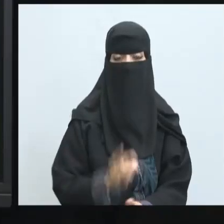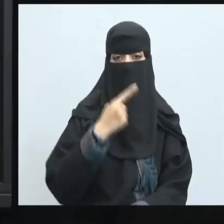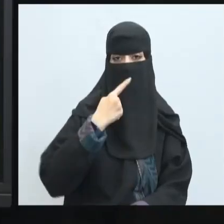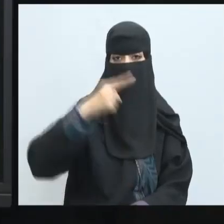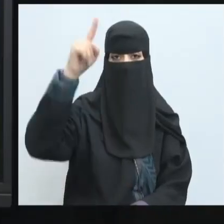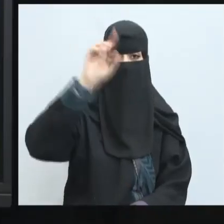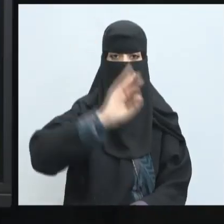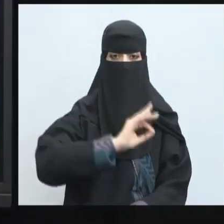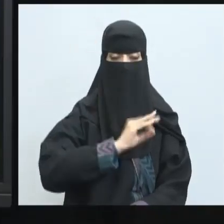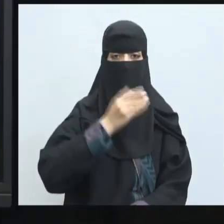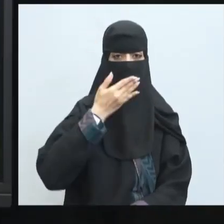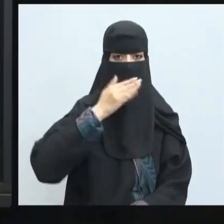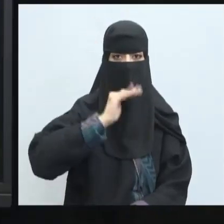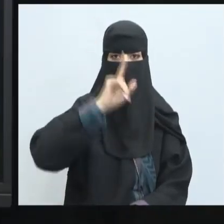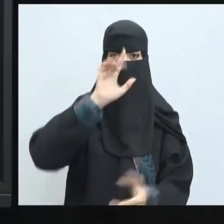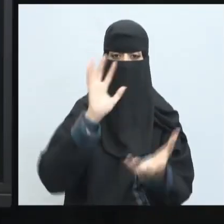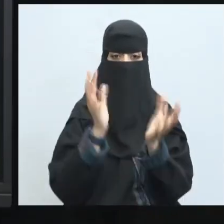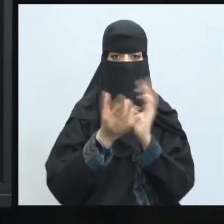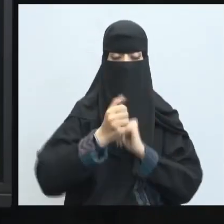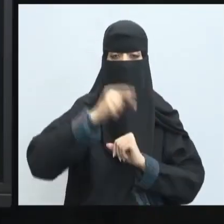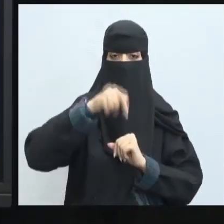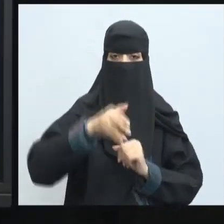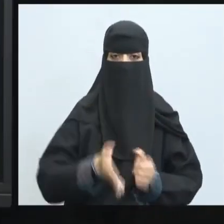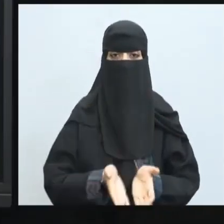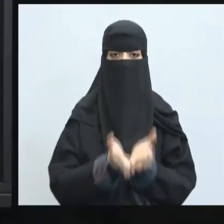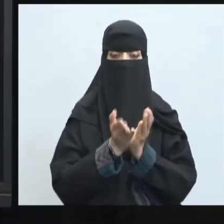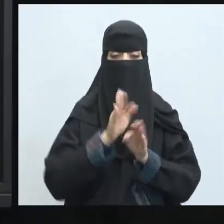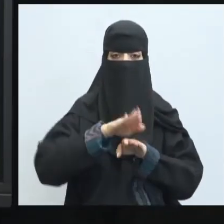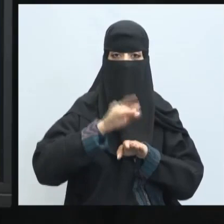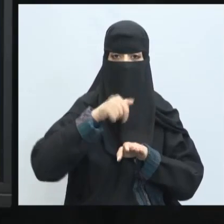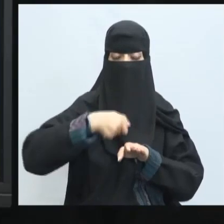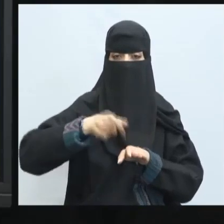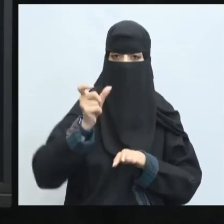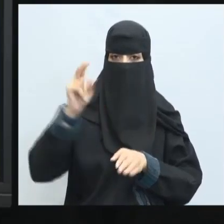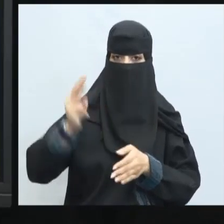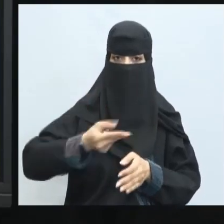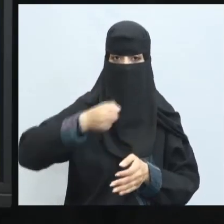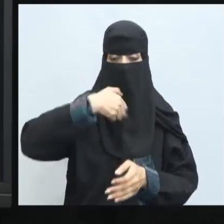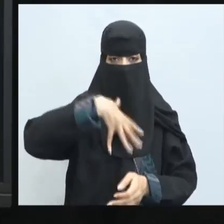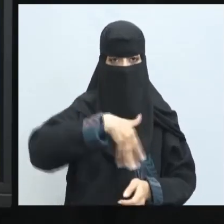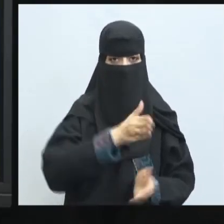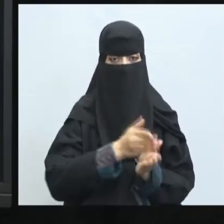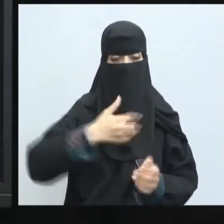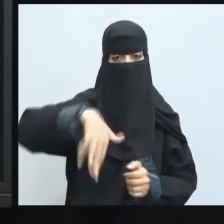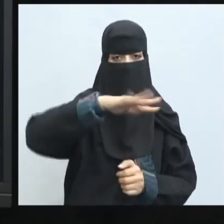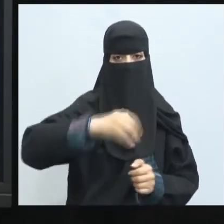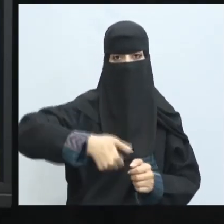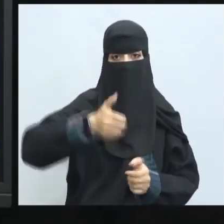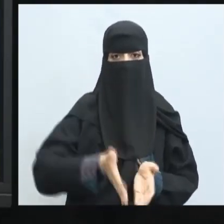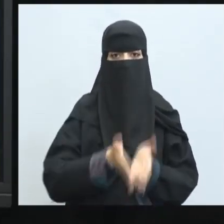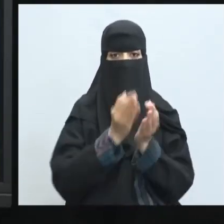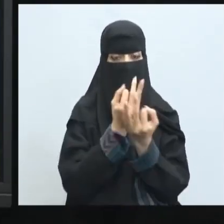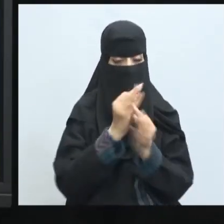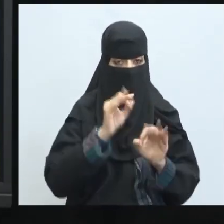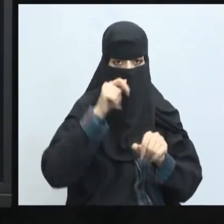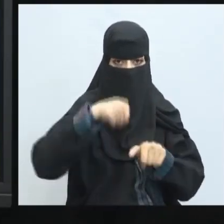بسم الله الرحمن الرحيم الحمد لله رب العالمين والصلاه والسلام على سيدنا ونبينا محمد عليه افضل الصلاه